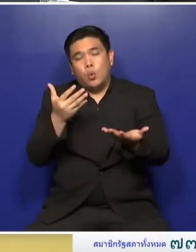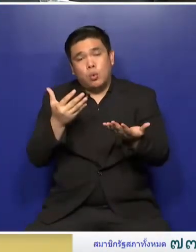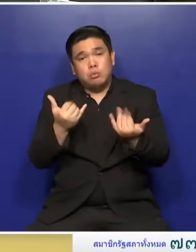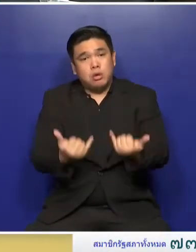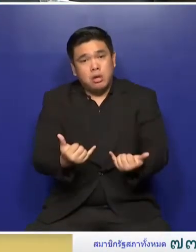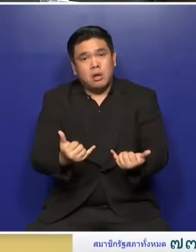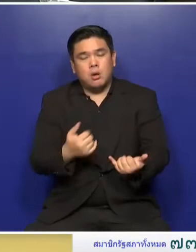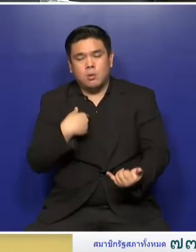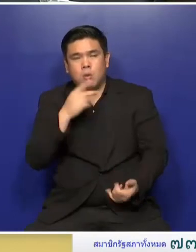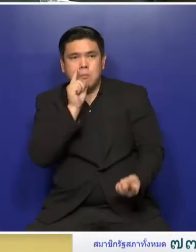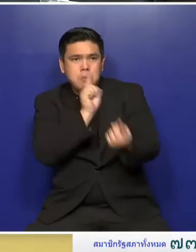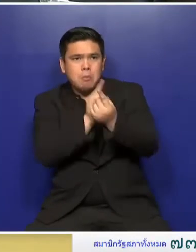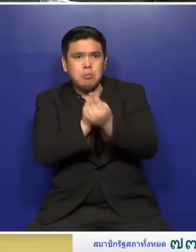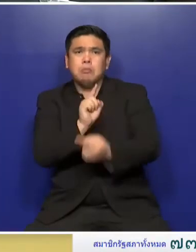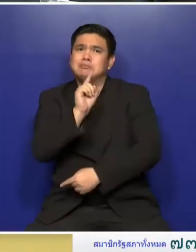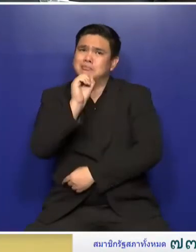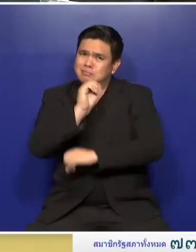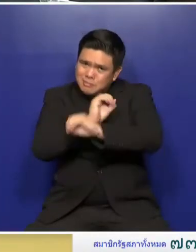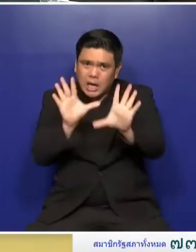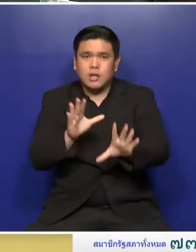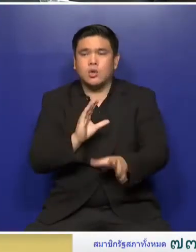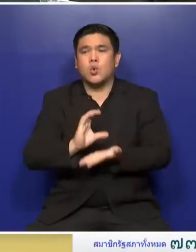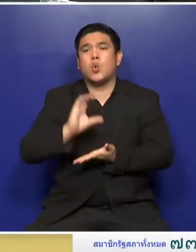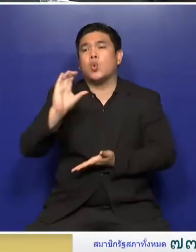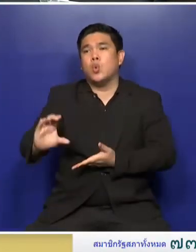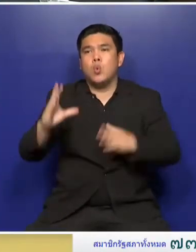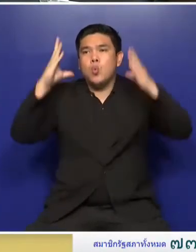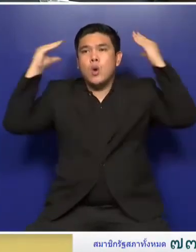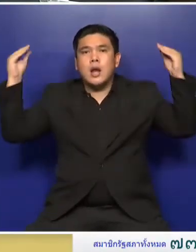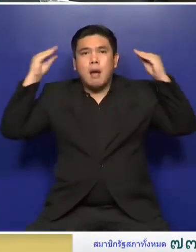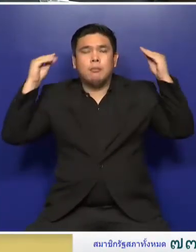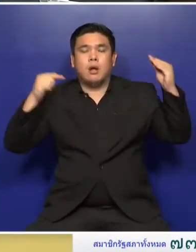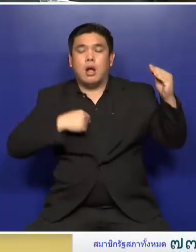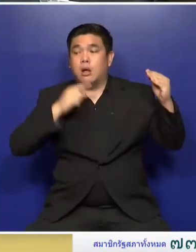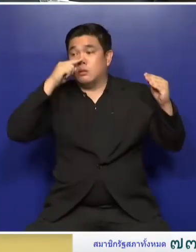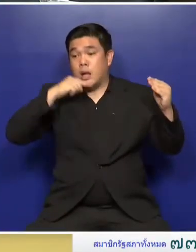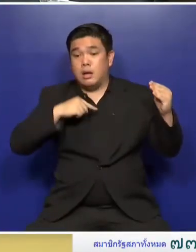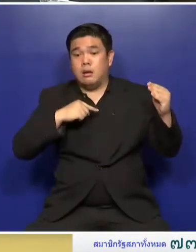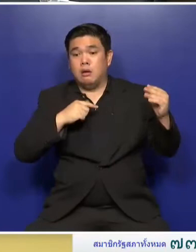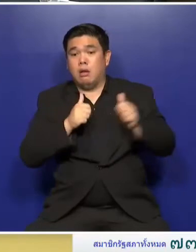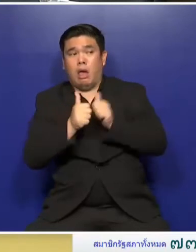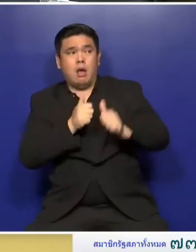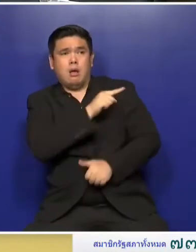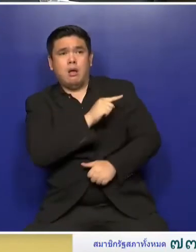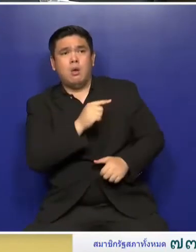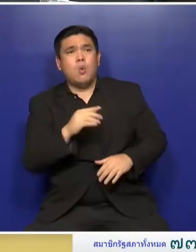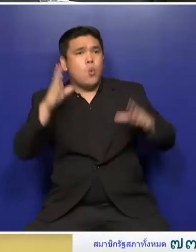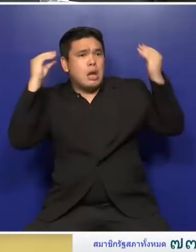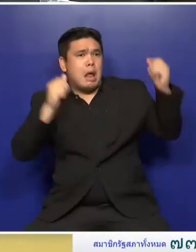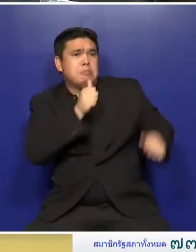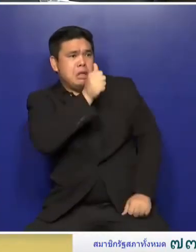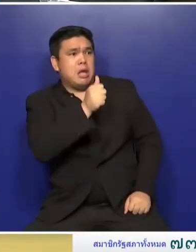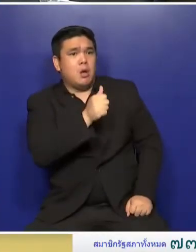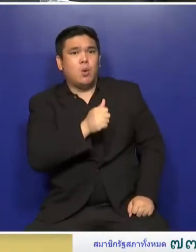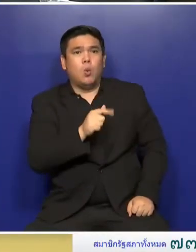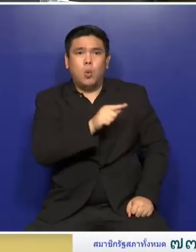ระคนจะเห็นชดเจนเลยว่าโอ้ เราไปลงทุนประเทศเวยนามดีกวาทำไมเราตองมาลทนประเทศไยประเทศไทยมี FTAค่ 18 ประเทศเวีตนาม